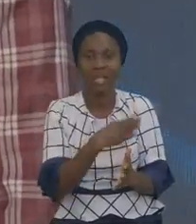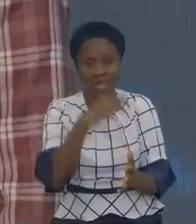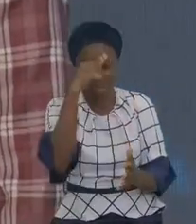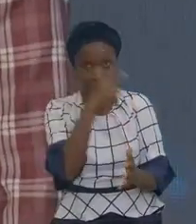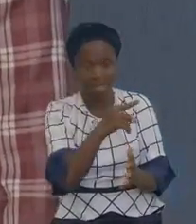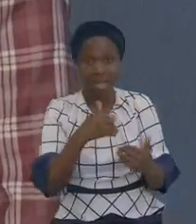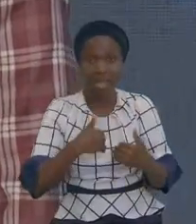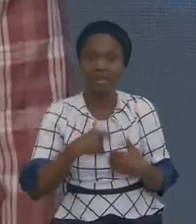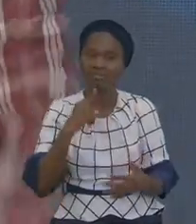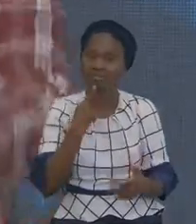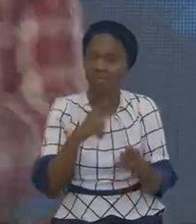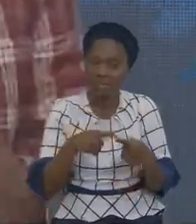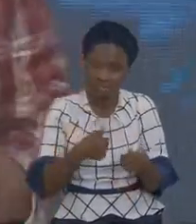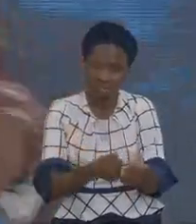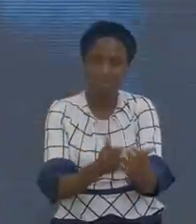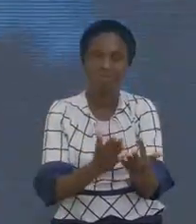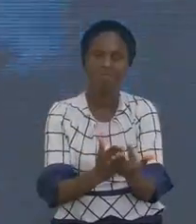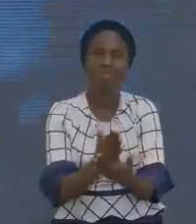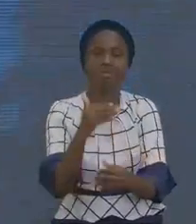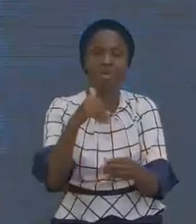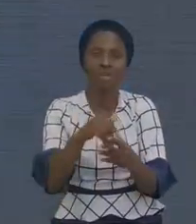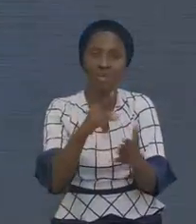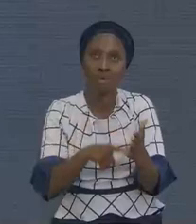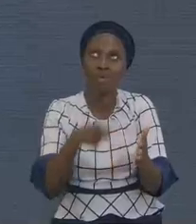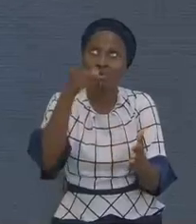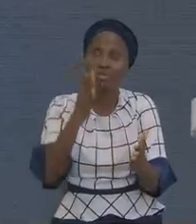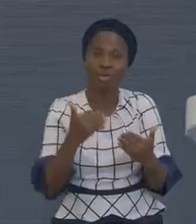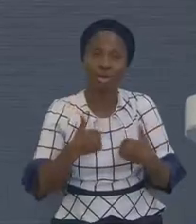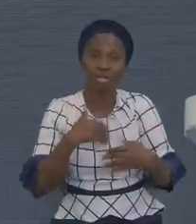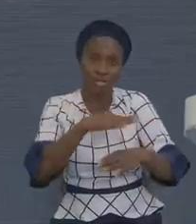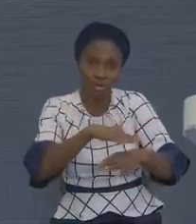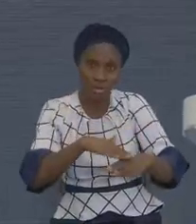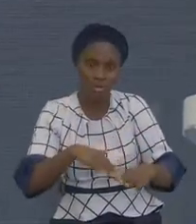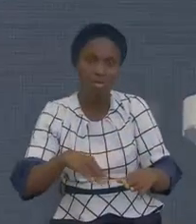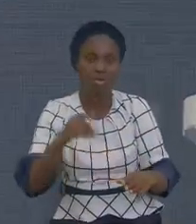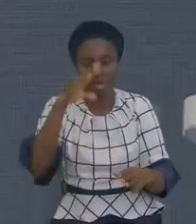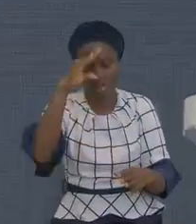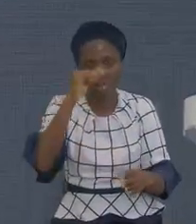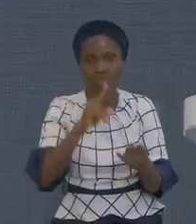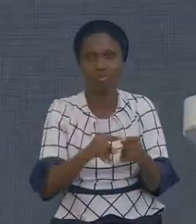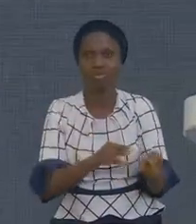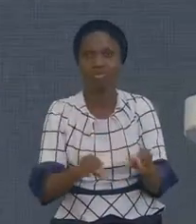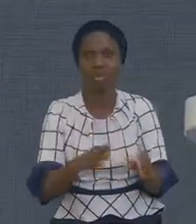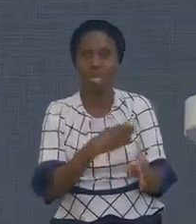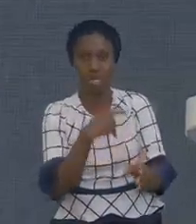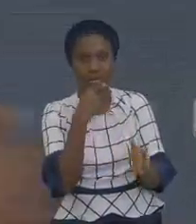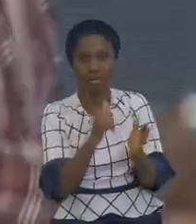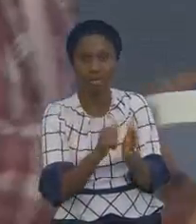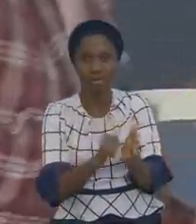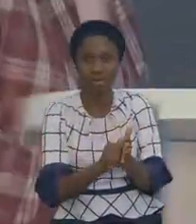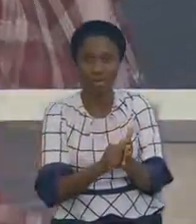fin sur la voie où Dieu l'a appelé. Mais il n'était pas le seul qui était diligent.